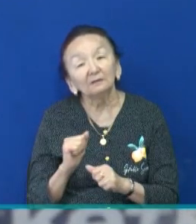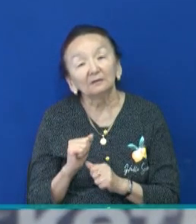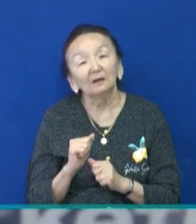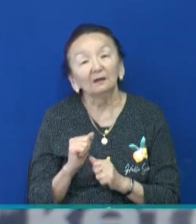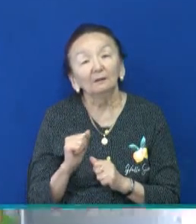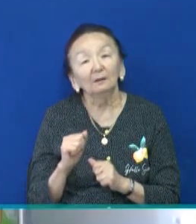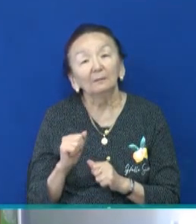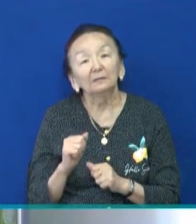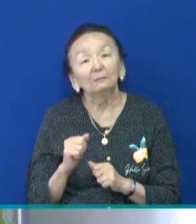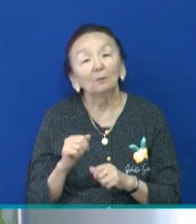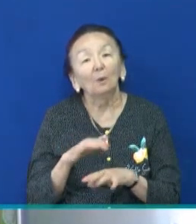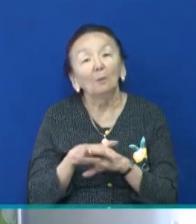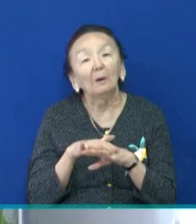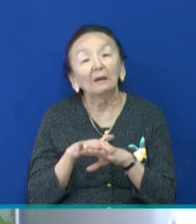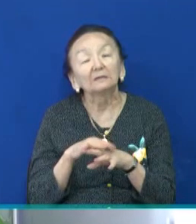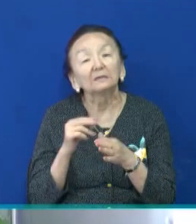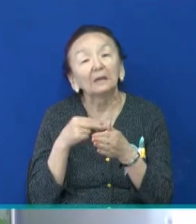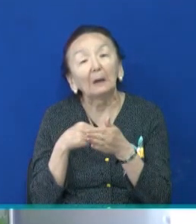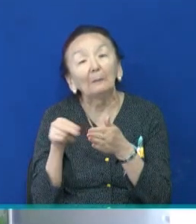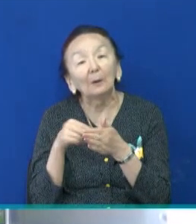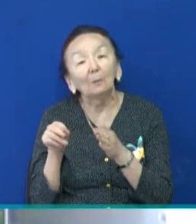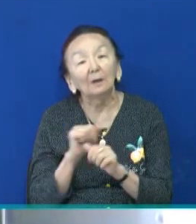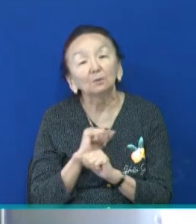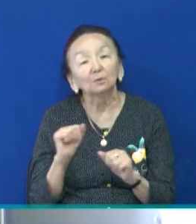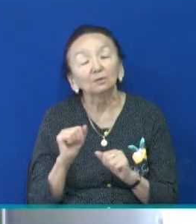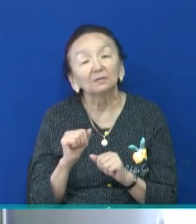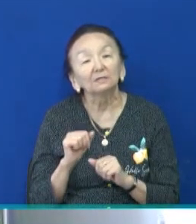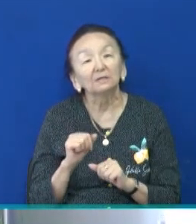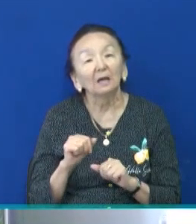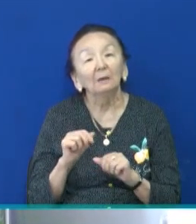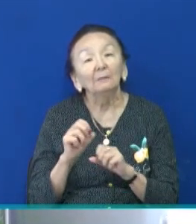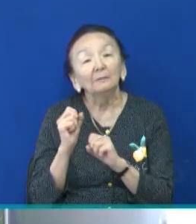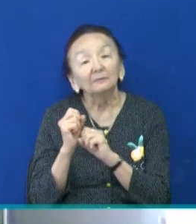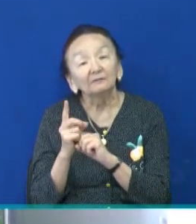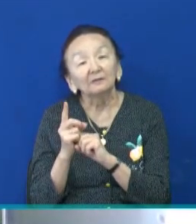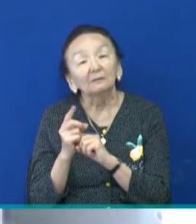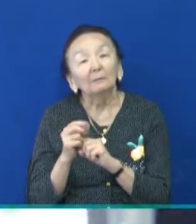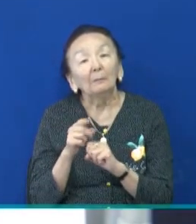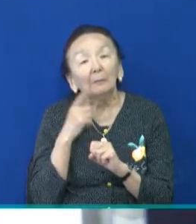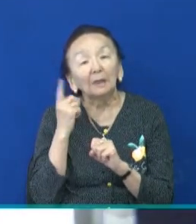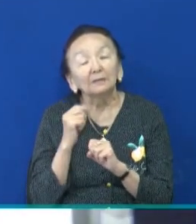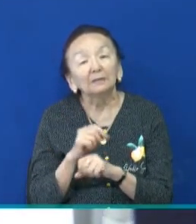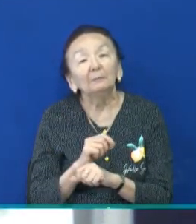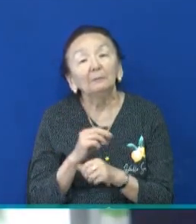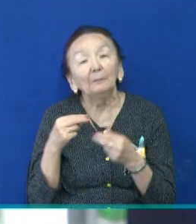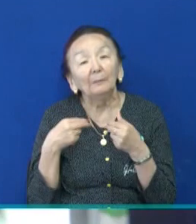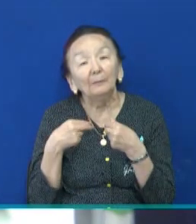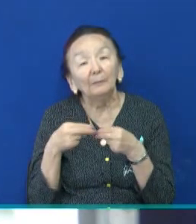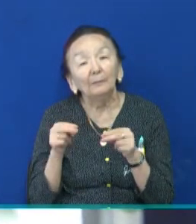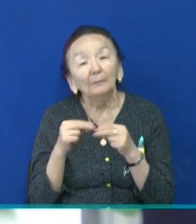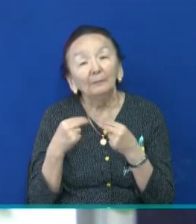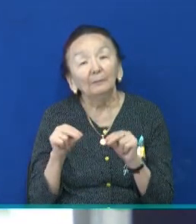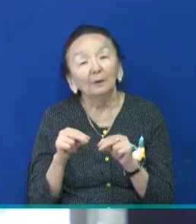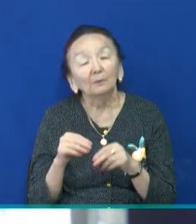дүкендер мен супермаркеттерде энергетикалық сусындарды кәмелет жасына толмағандарға сатпау керектігін айтуда. Айта кетейік, әзірге